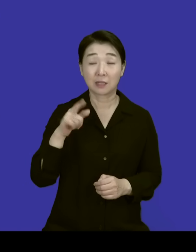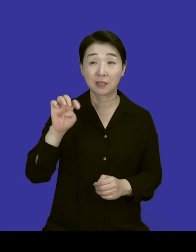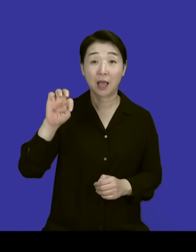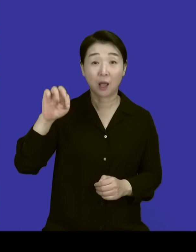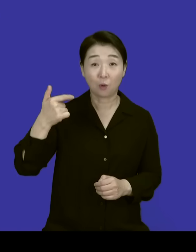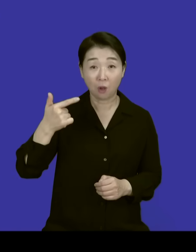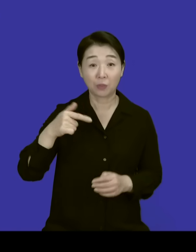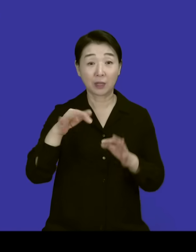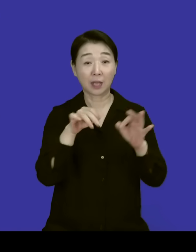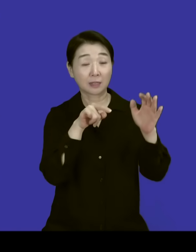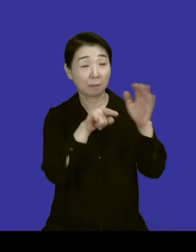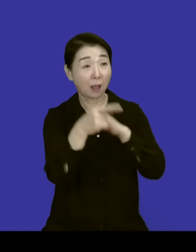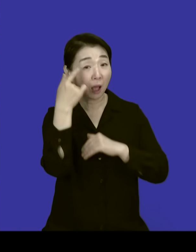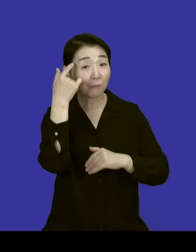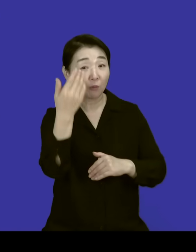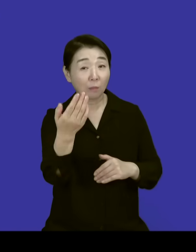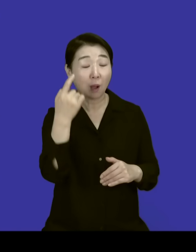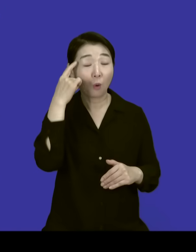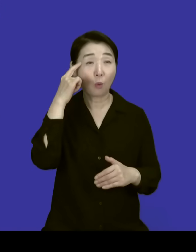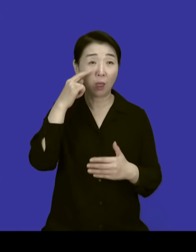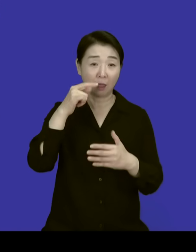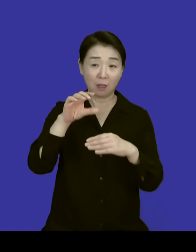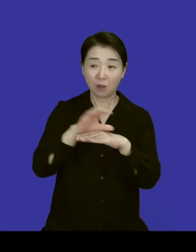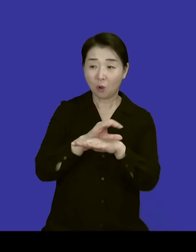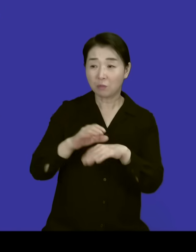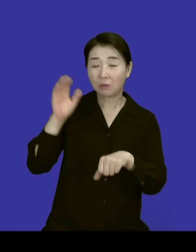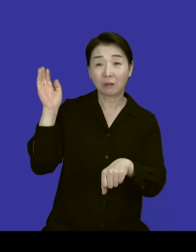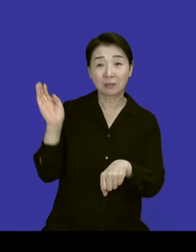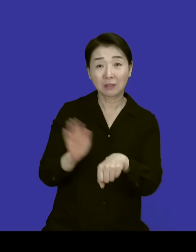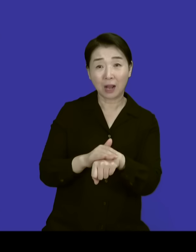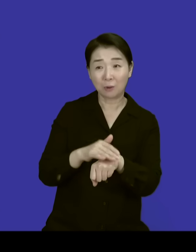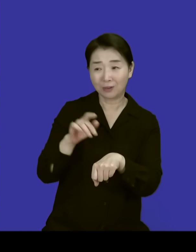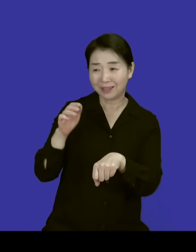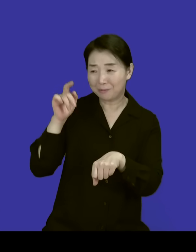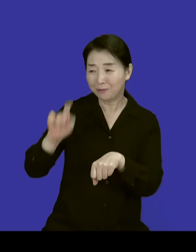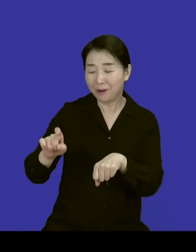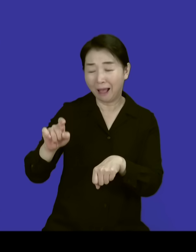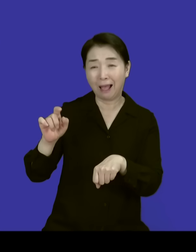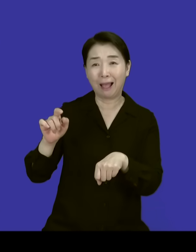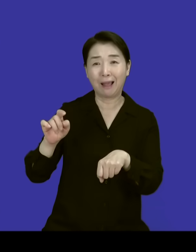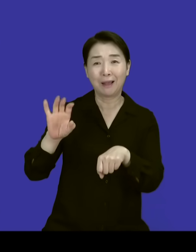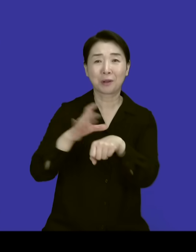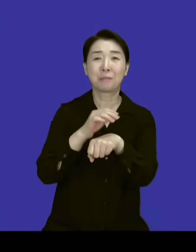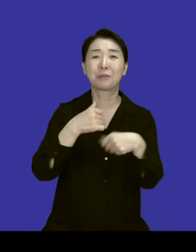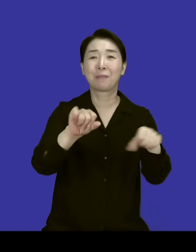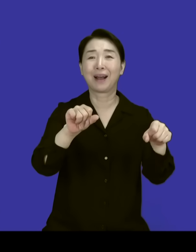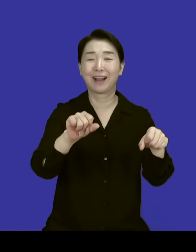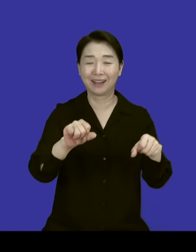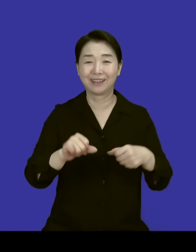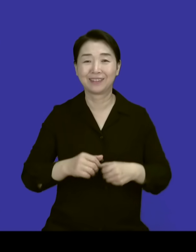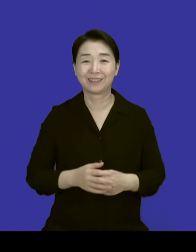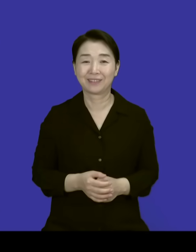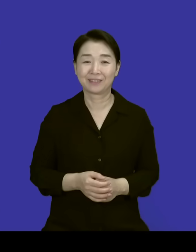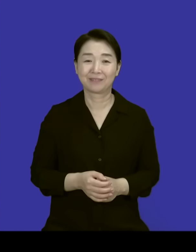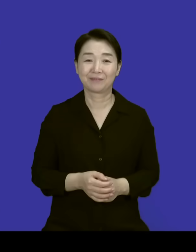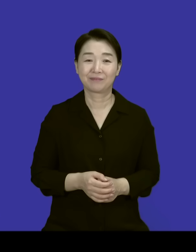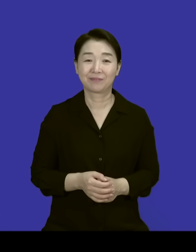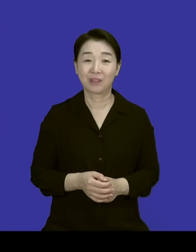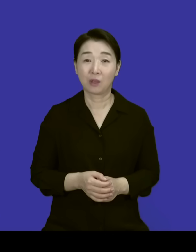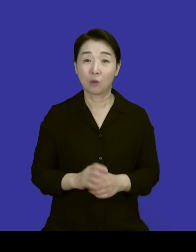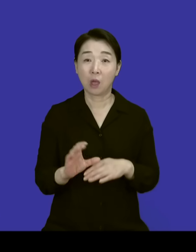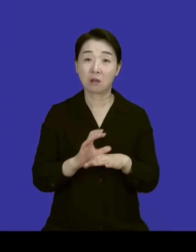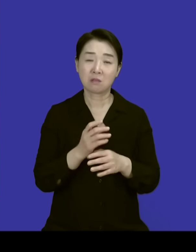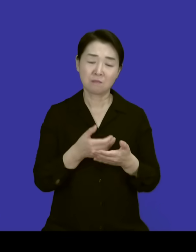3번씩 망가졌죠. 아, 계속 컴퓨터 망가지고. 잘못 누르면. 네, 그 컴퓨터 그 당시엔 또 선배님 아시지 네. 진짜